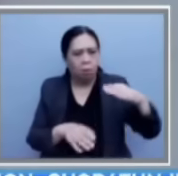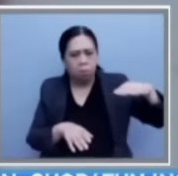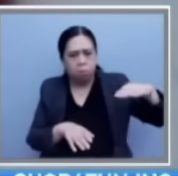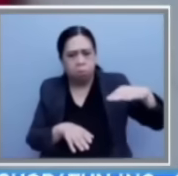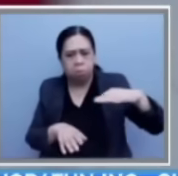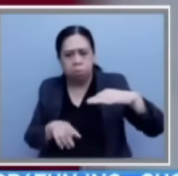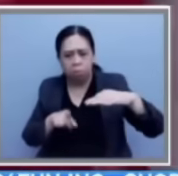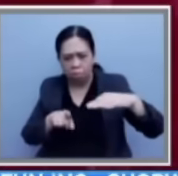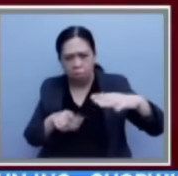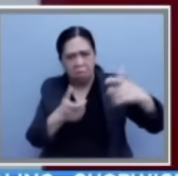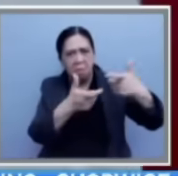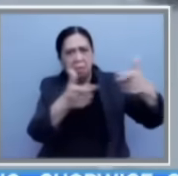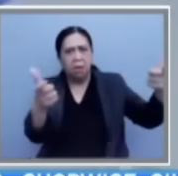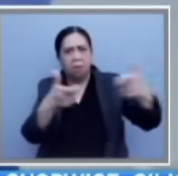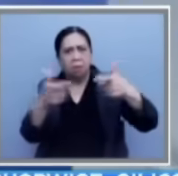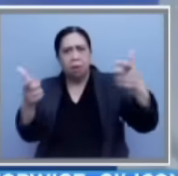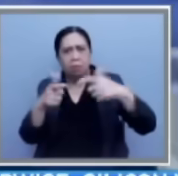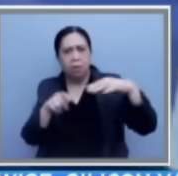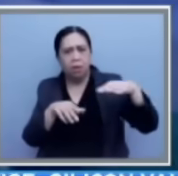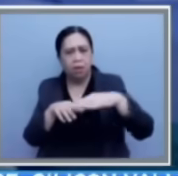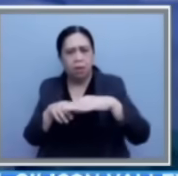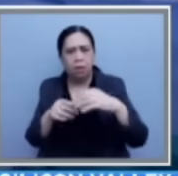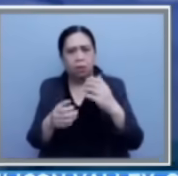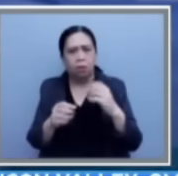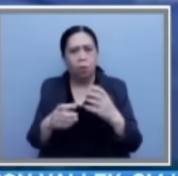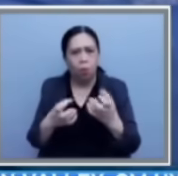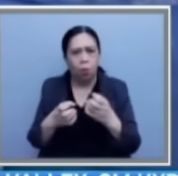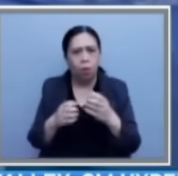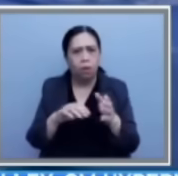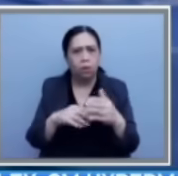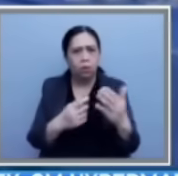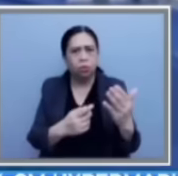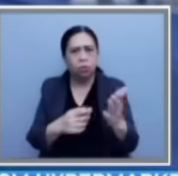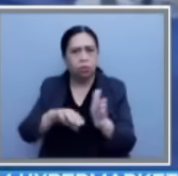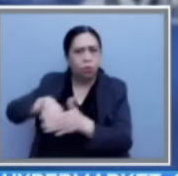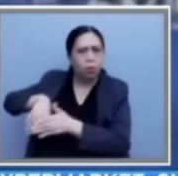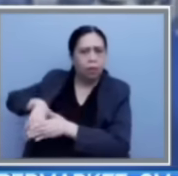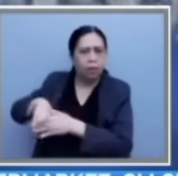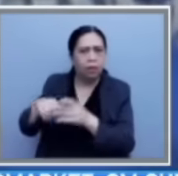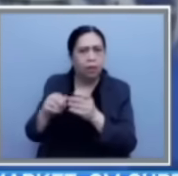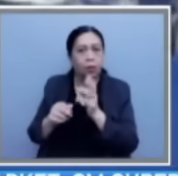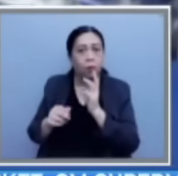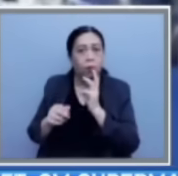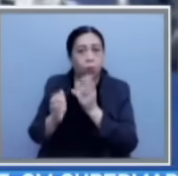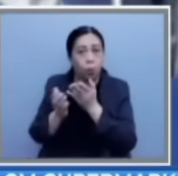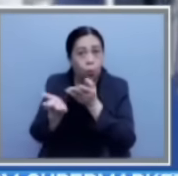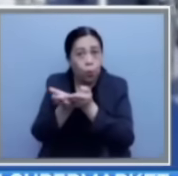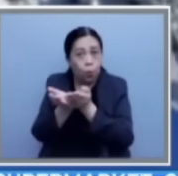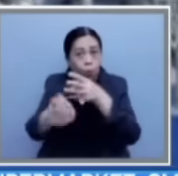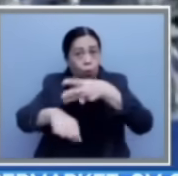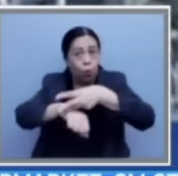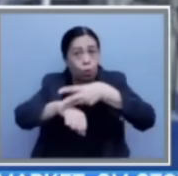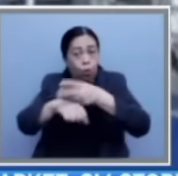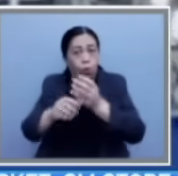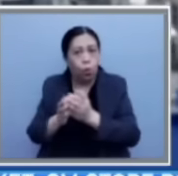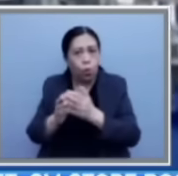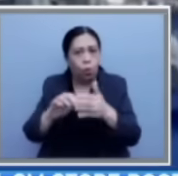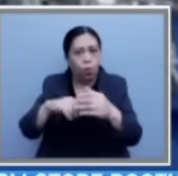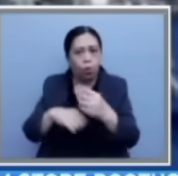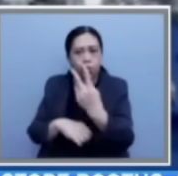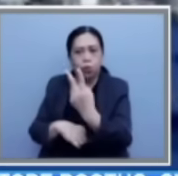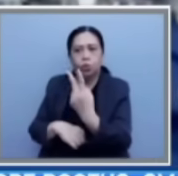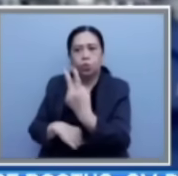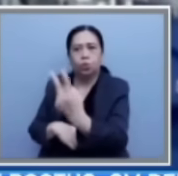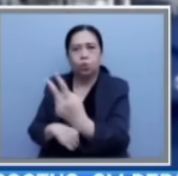lalaki na pinipilit na i ulate o ihiwalay Itong mga wooden Res supply ships natin mula doon sa dalawang escort na